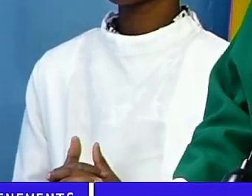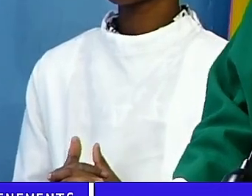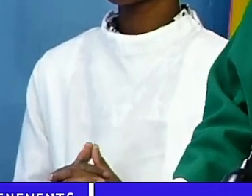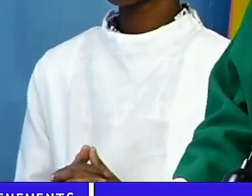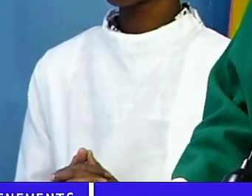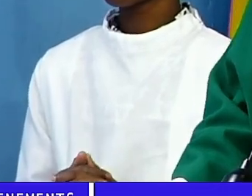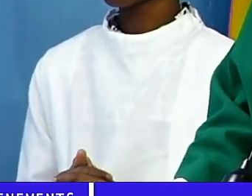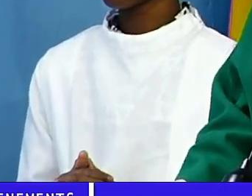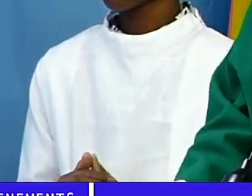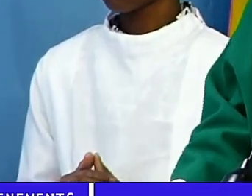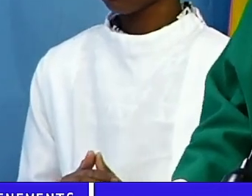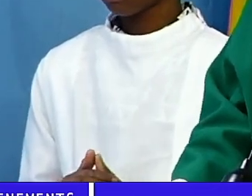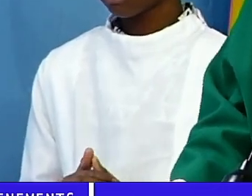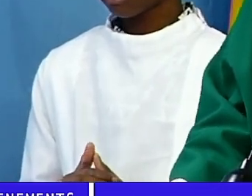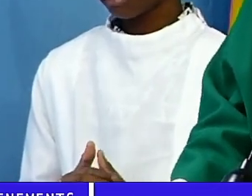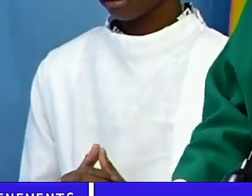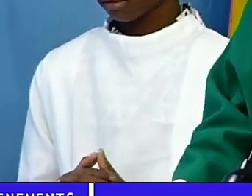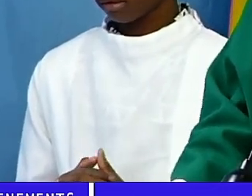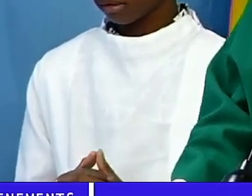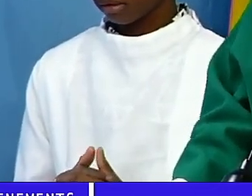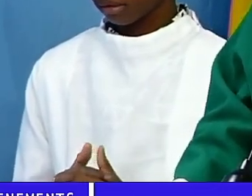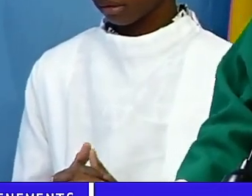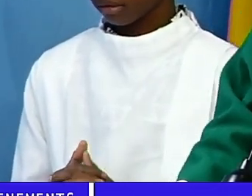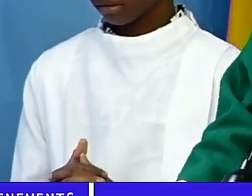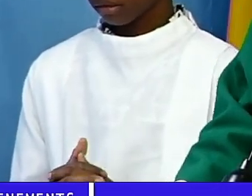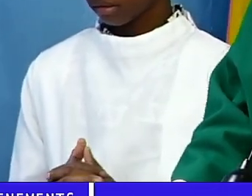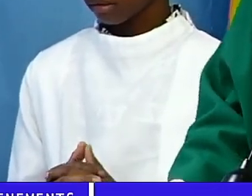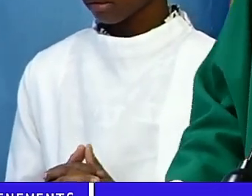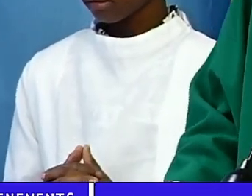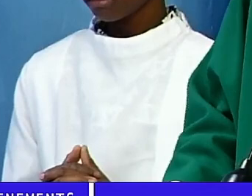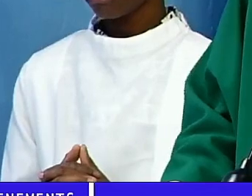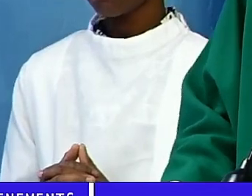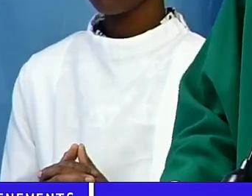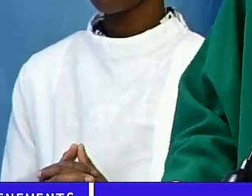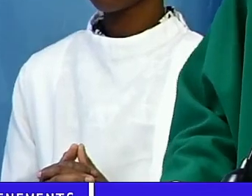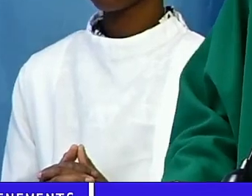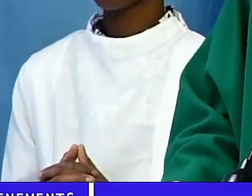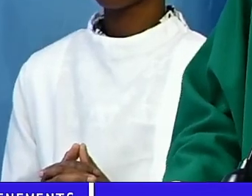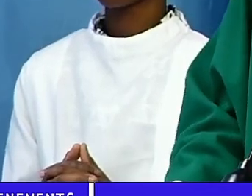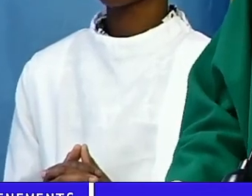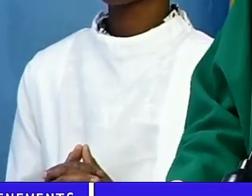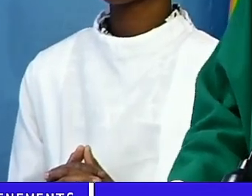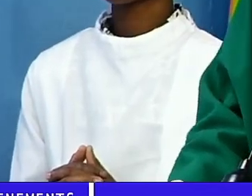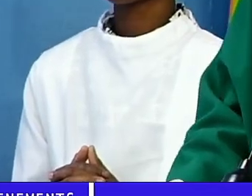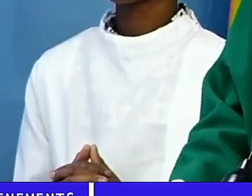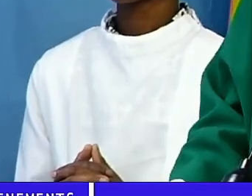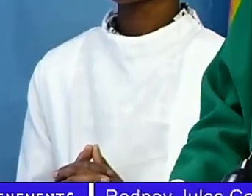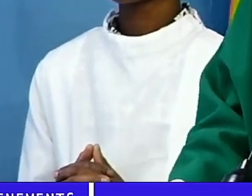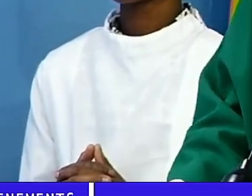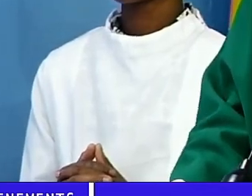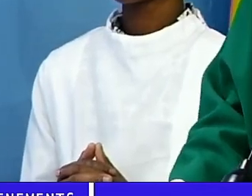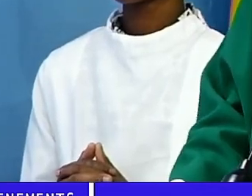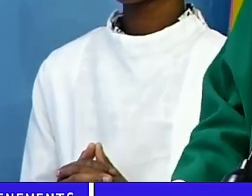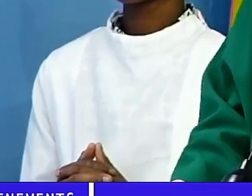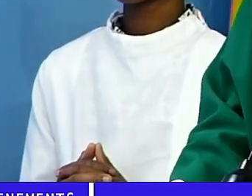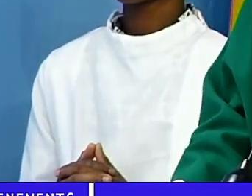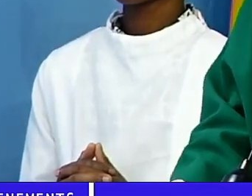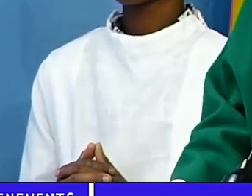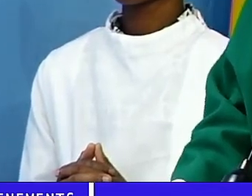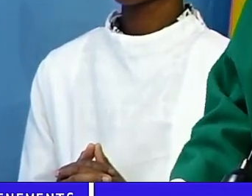monde qui muet, yo capable avec langage des signes vivre la messe là tout côté